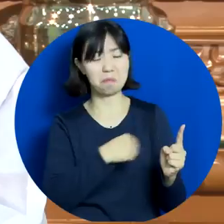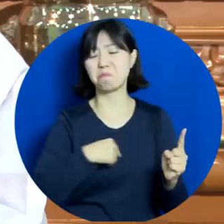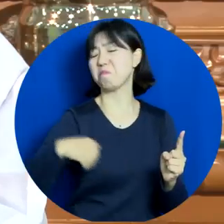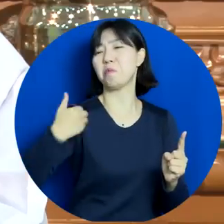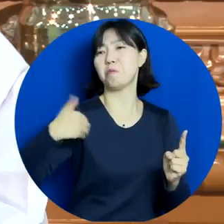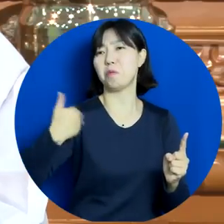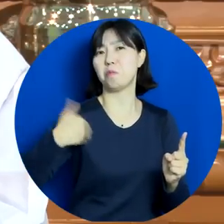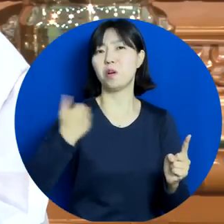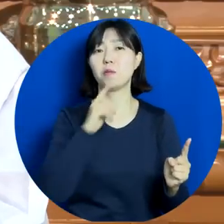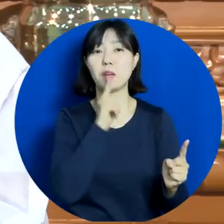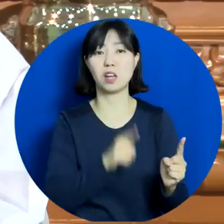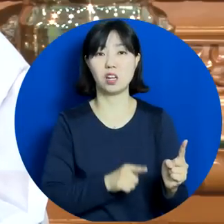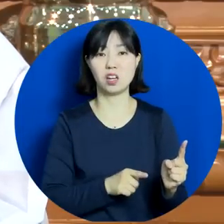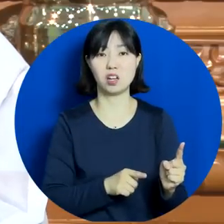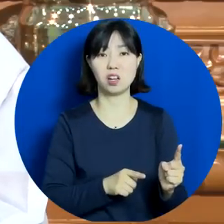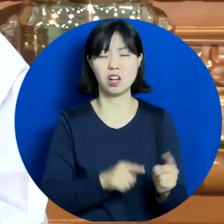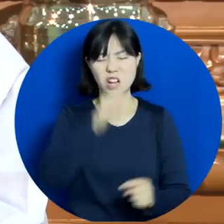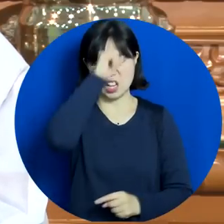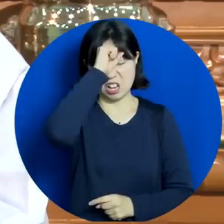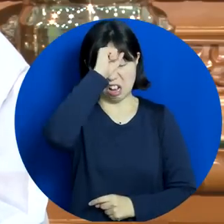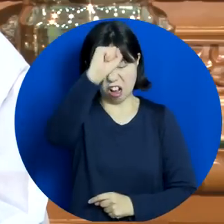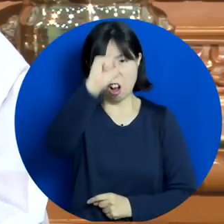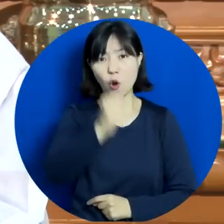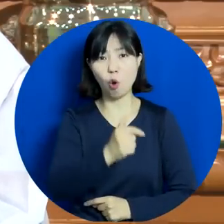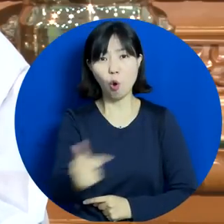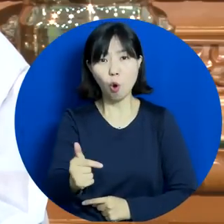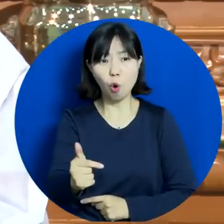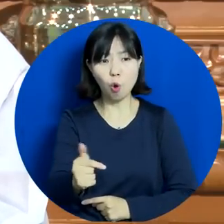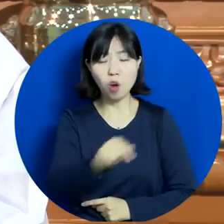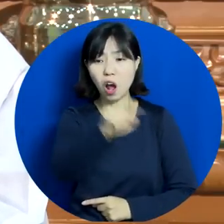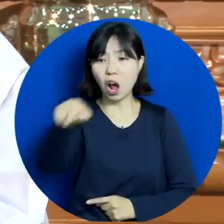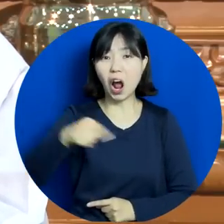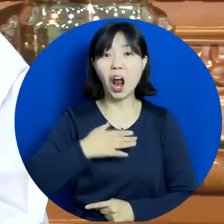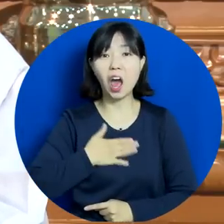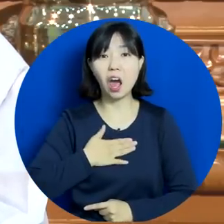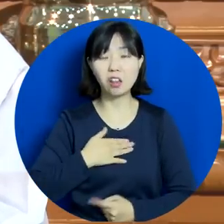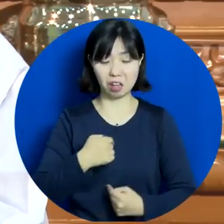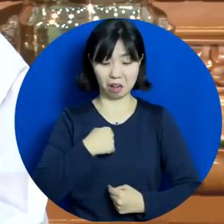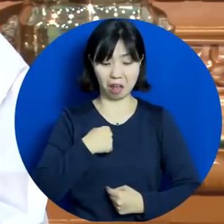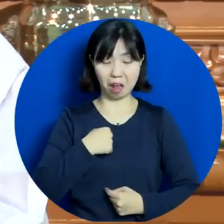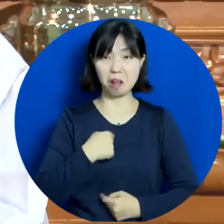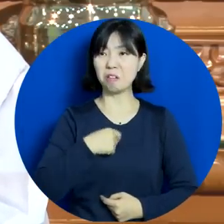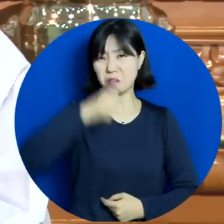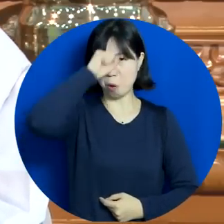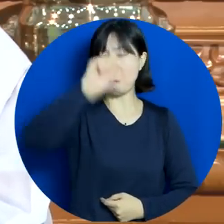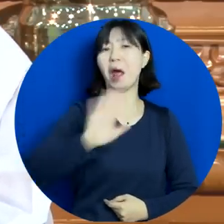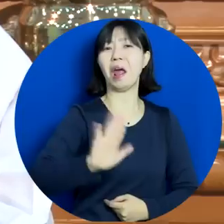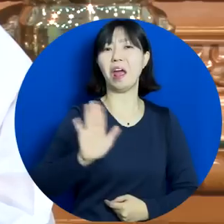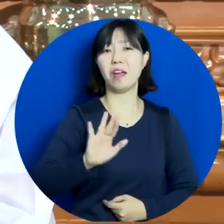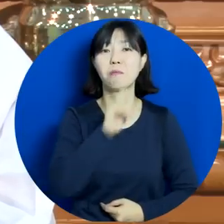특히 고집쟁이, 이거 온 동네 사람이 다 아는데 본인만 몰라요.